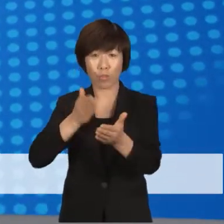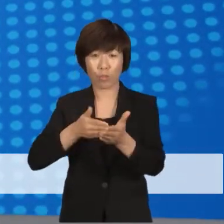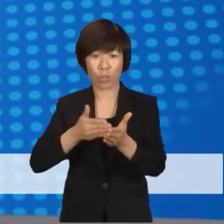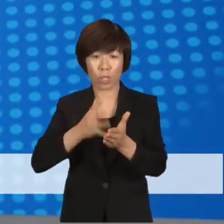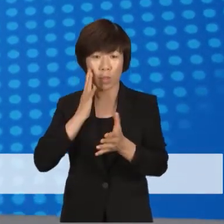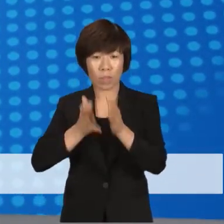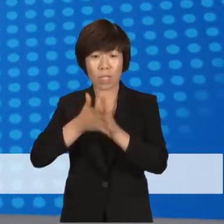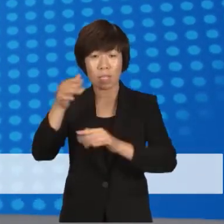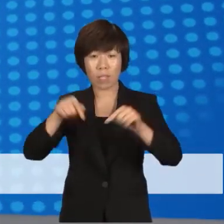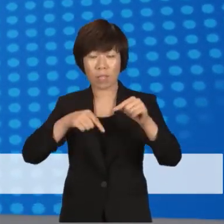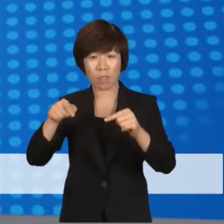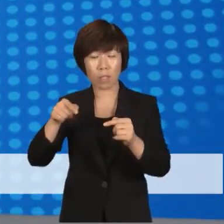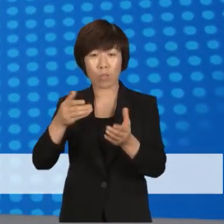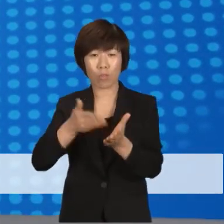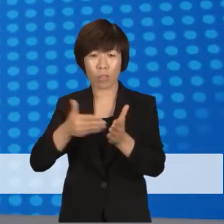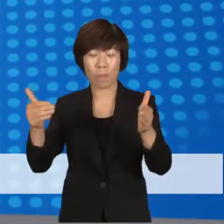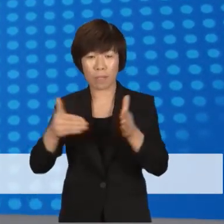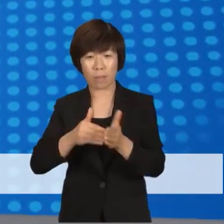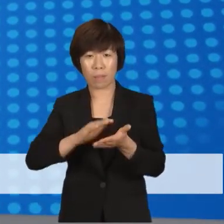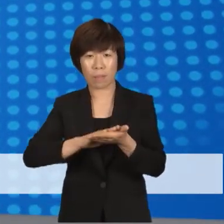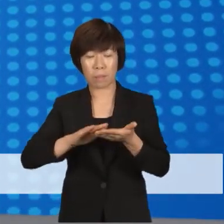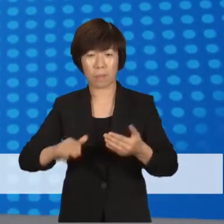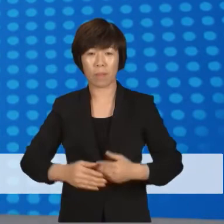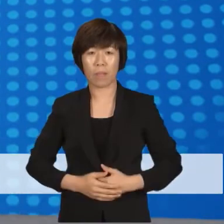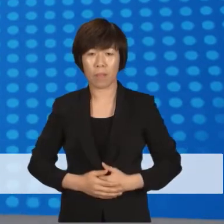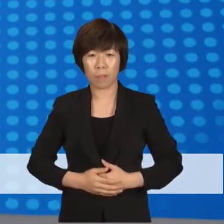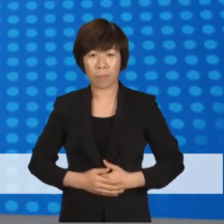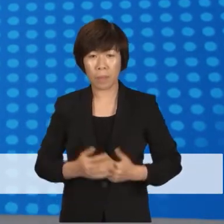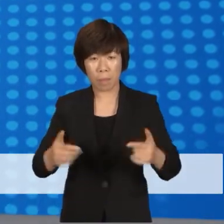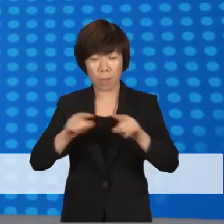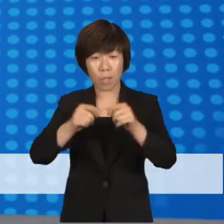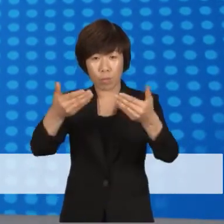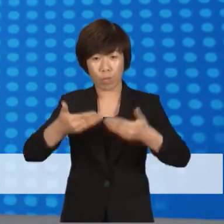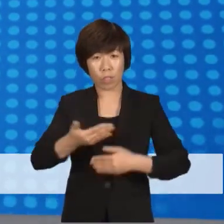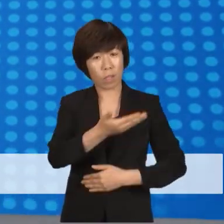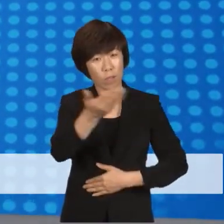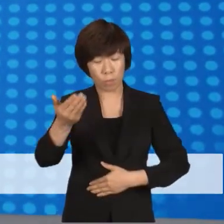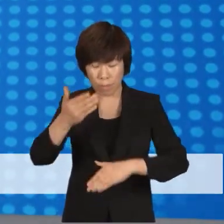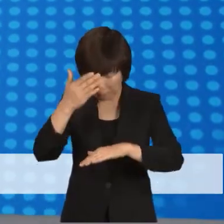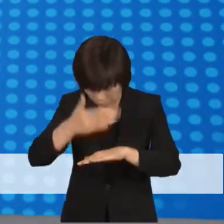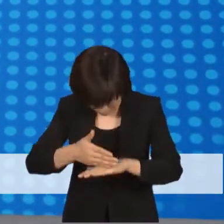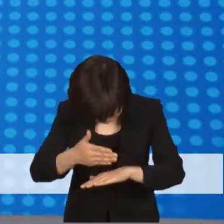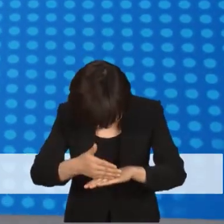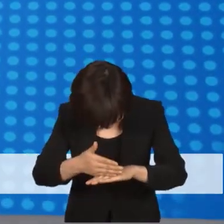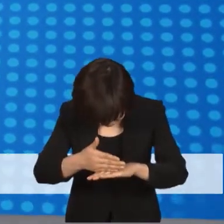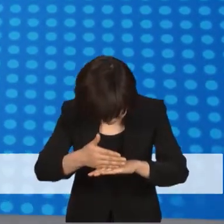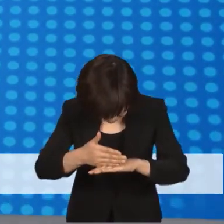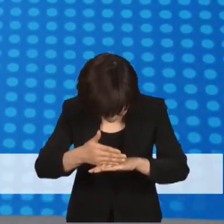이상으로 울산시정 뉴스를 마치도록 하겠습니다. 함께해 주신 여러분 고맙습니다.